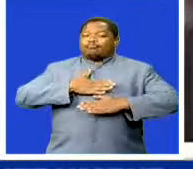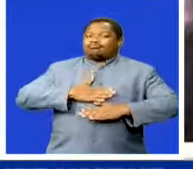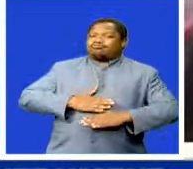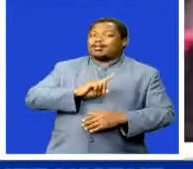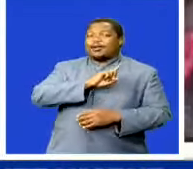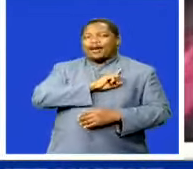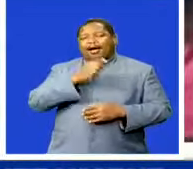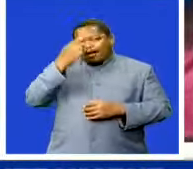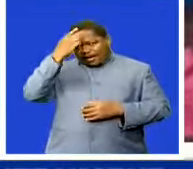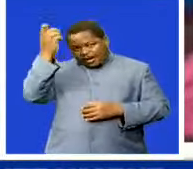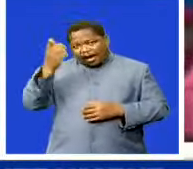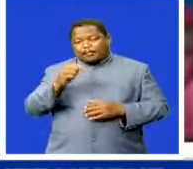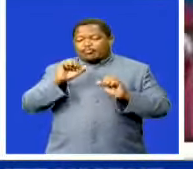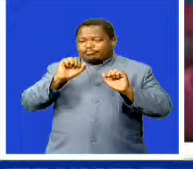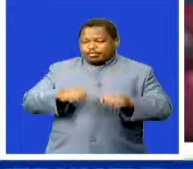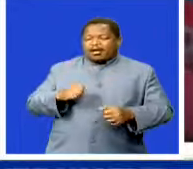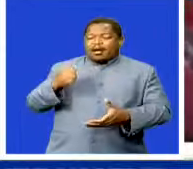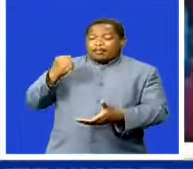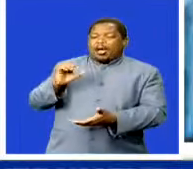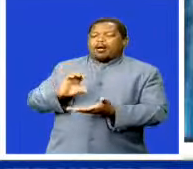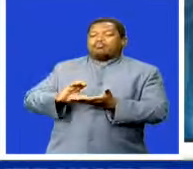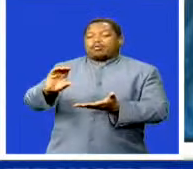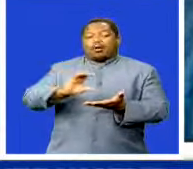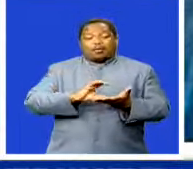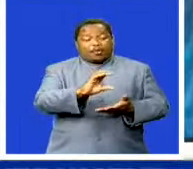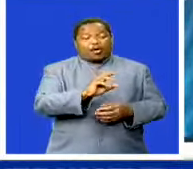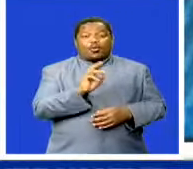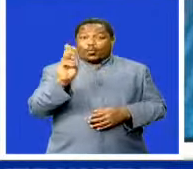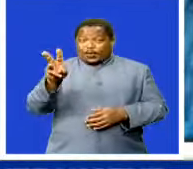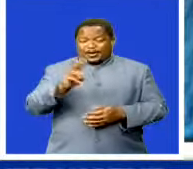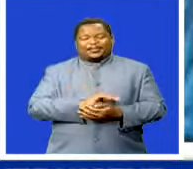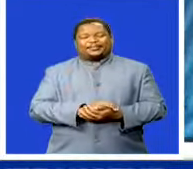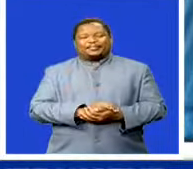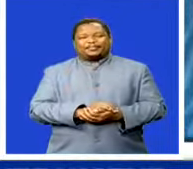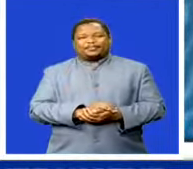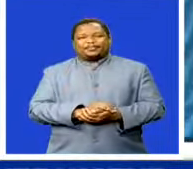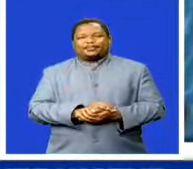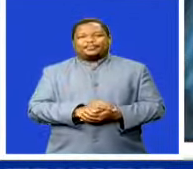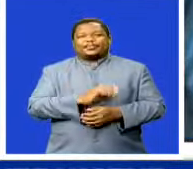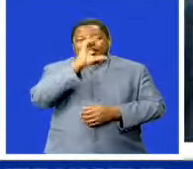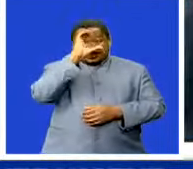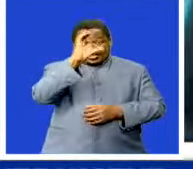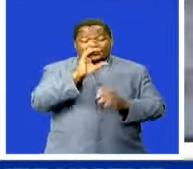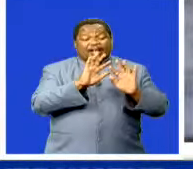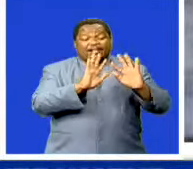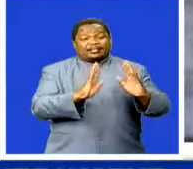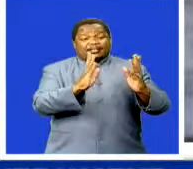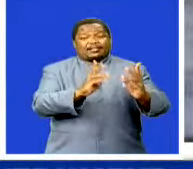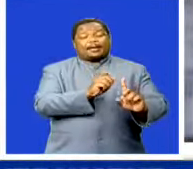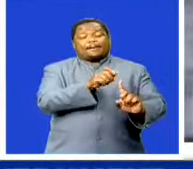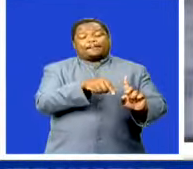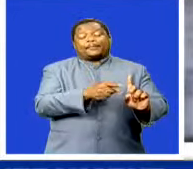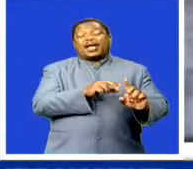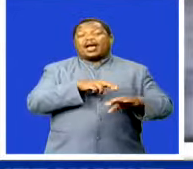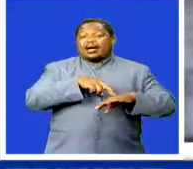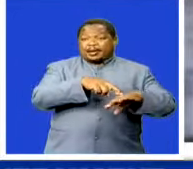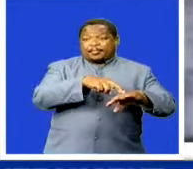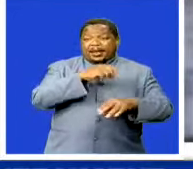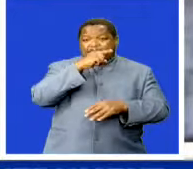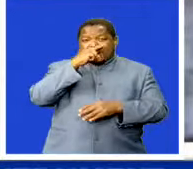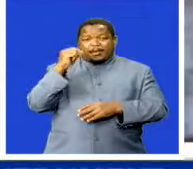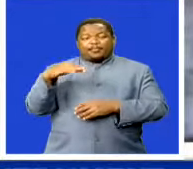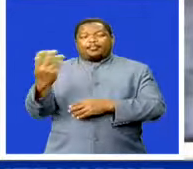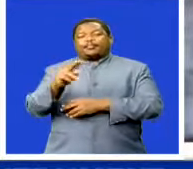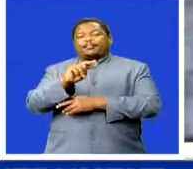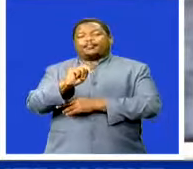kumalinza mathokoza ngcwane uthi simo bese singasiko lesikahle kulesive khulumo ukuthi